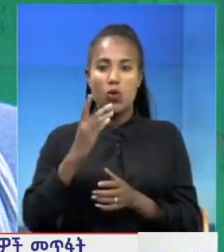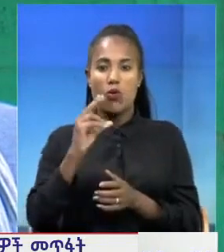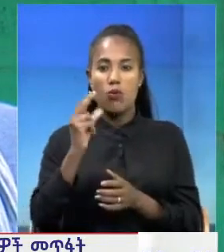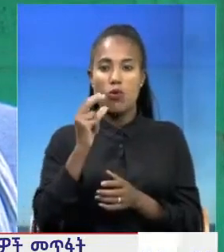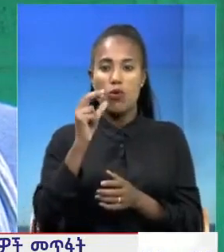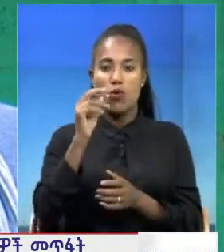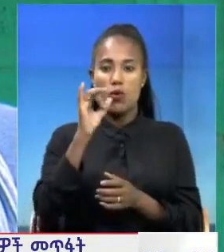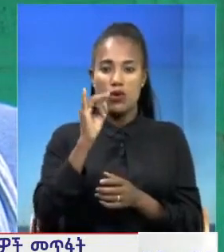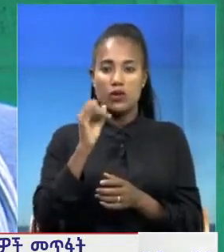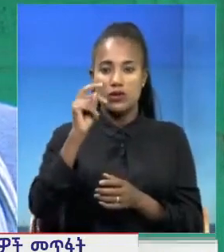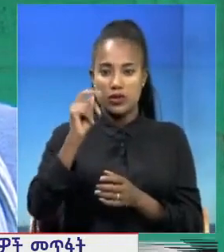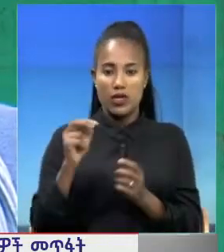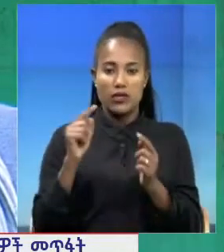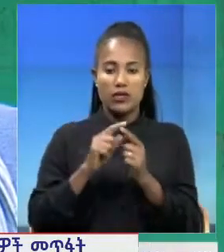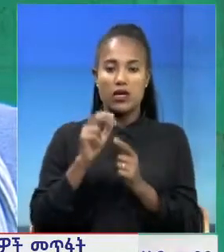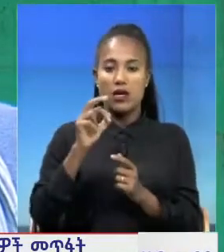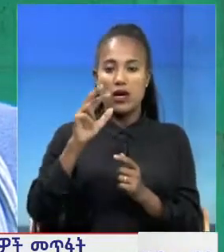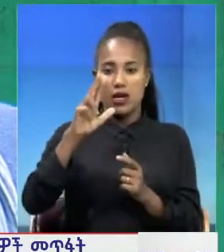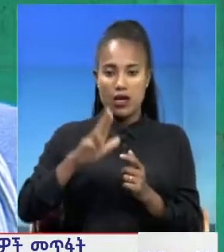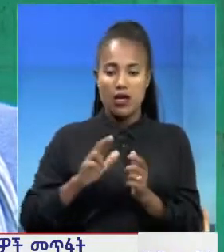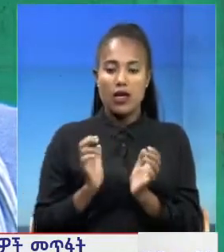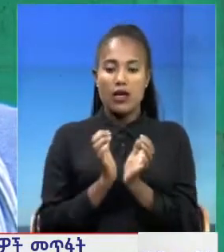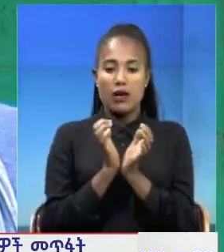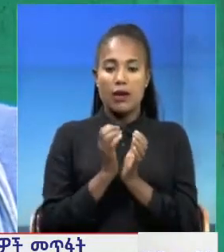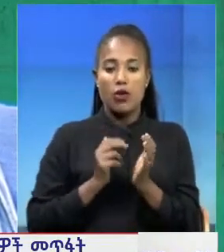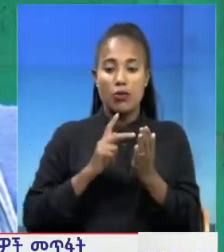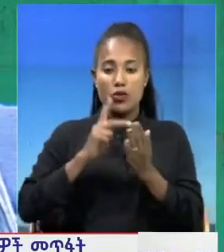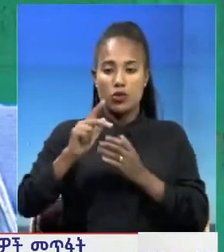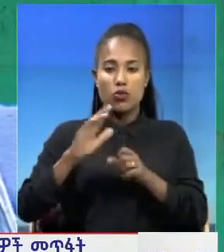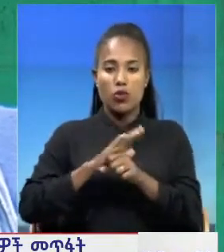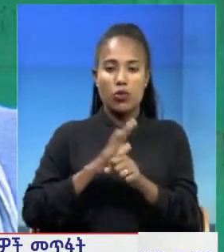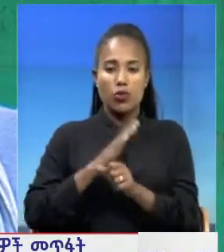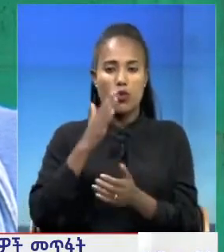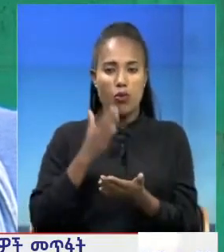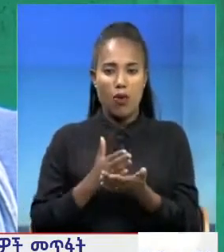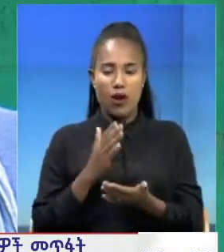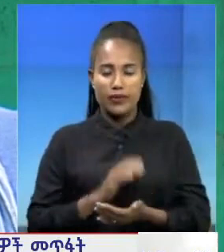እስከ ሐራ ገበያ ያለው ፕሮጀክት ሙሉ ለሙሉ ቆሟል።